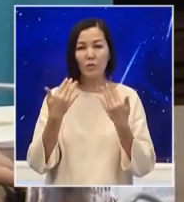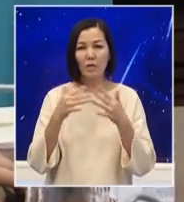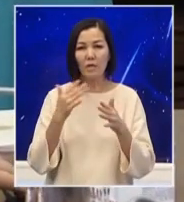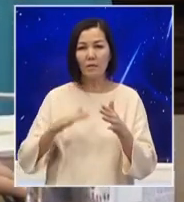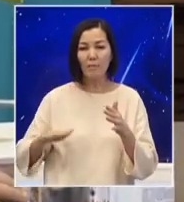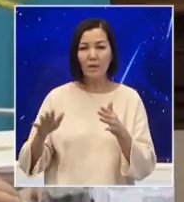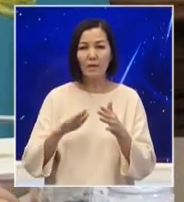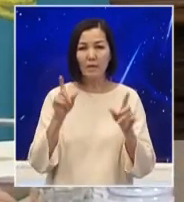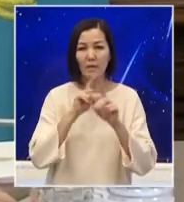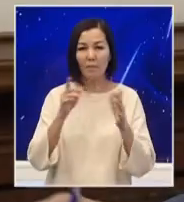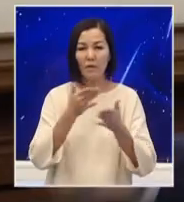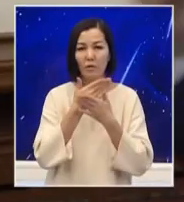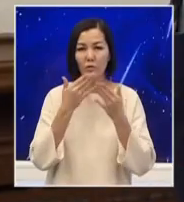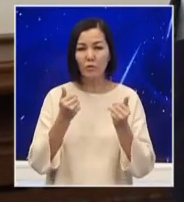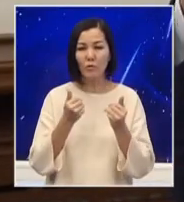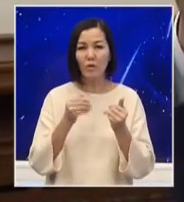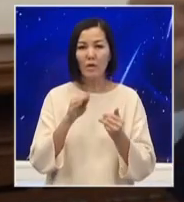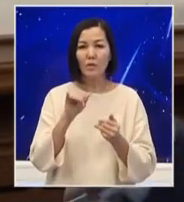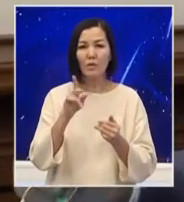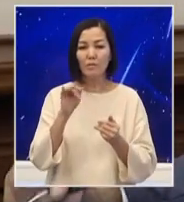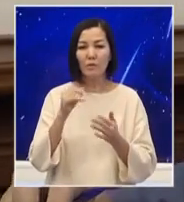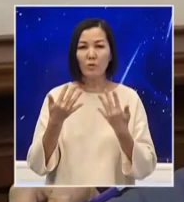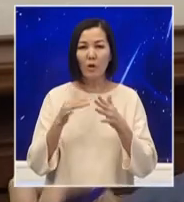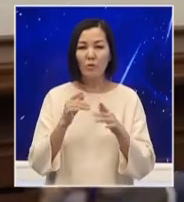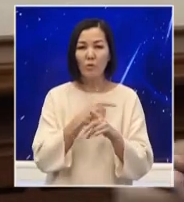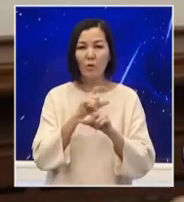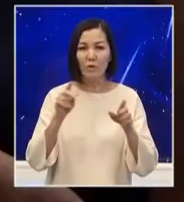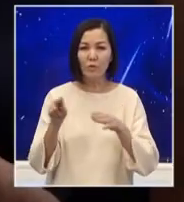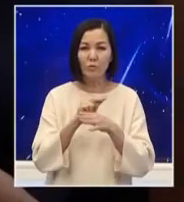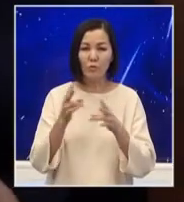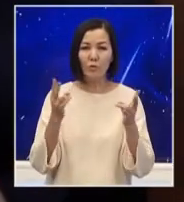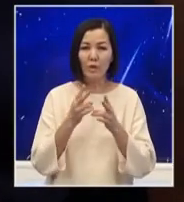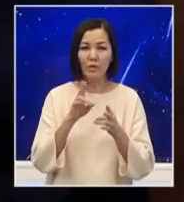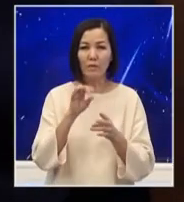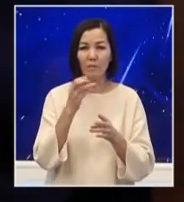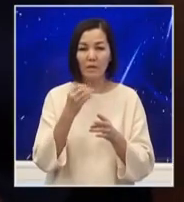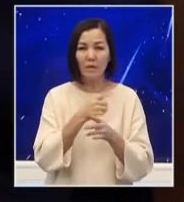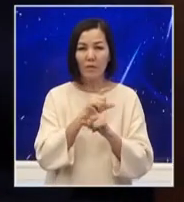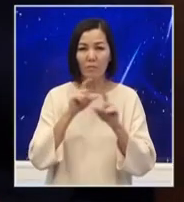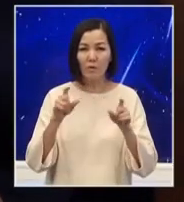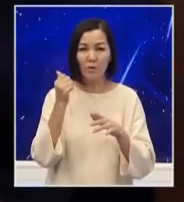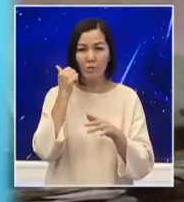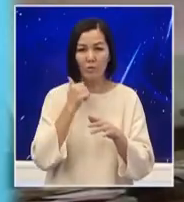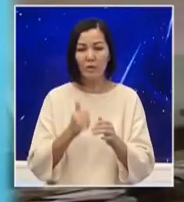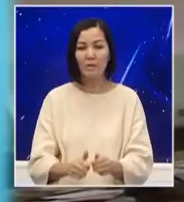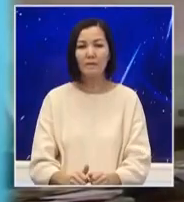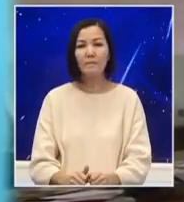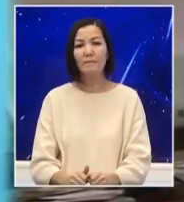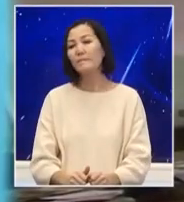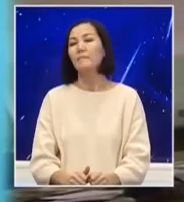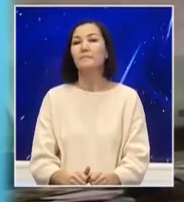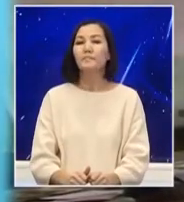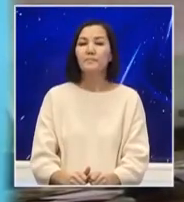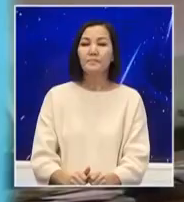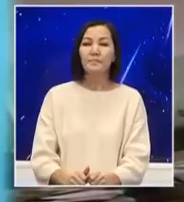қызмет көрсету ғимараты жоқ. Жібек жолы бекетінің ауылдық ауруханасында жөндеу қажет. Мерей дәрігерлік амбулаториясы да тозған. Где в хорошем